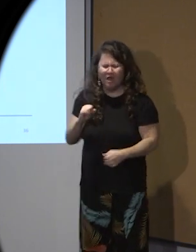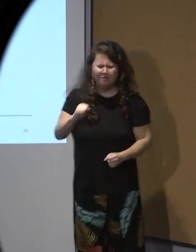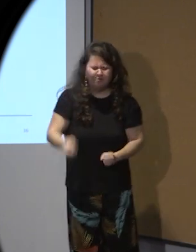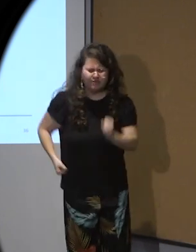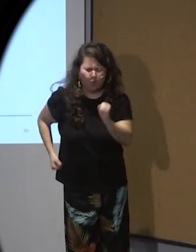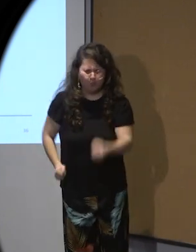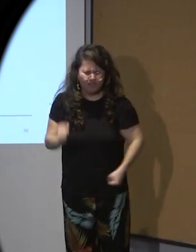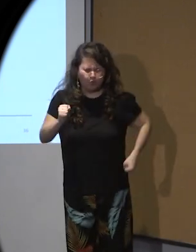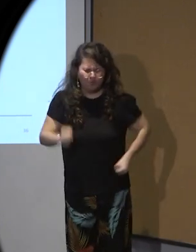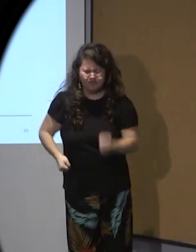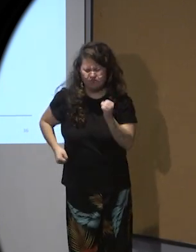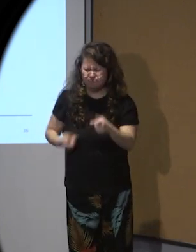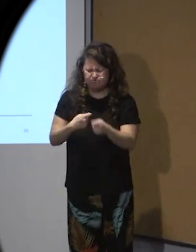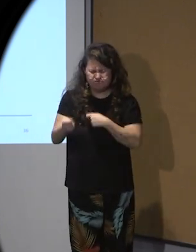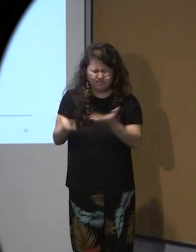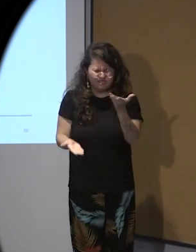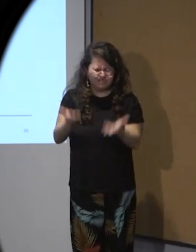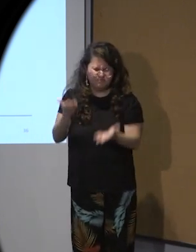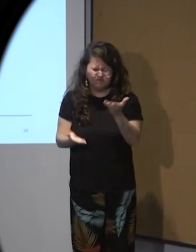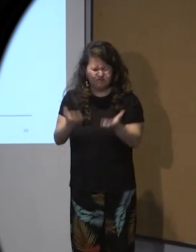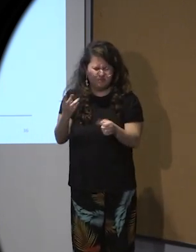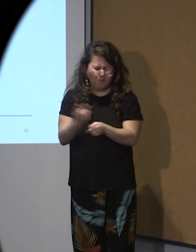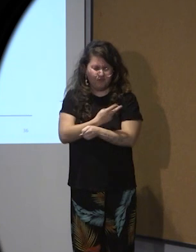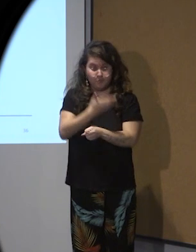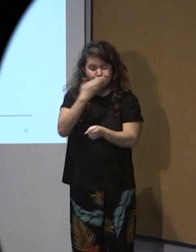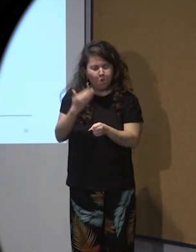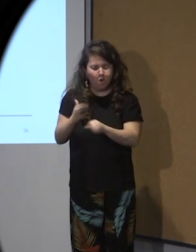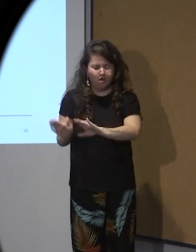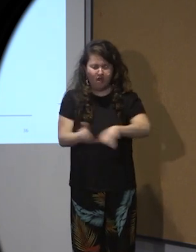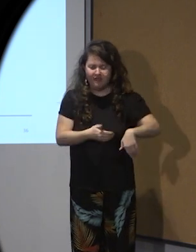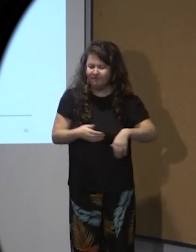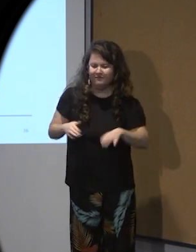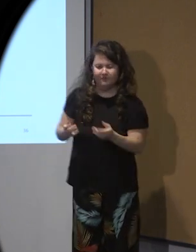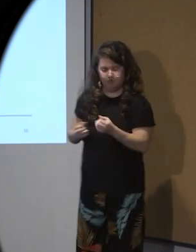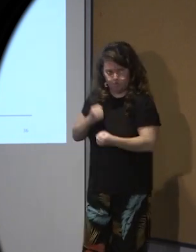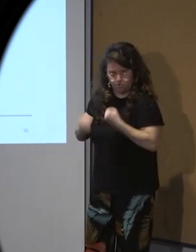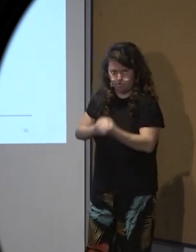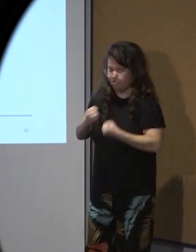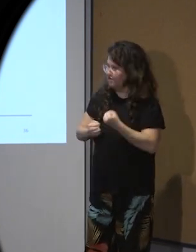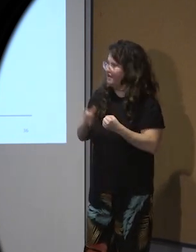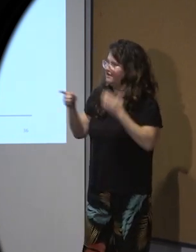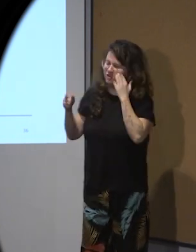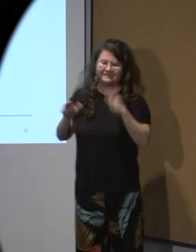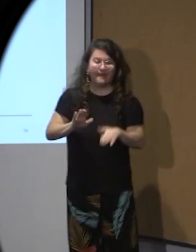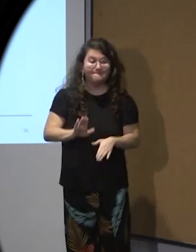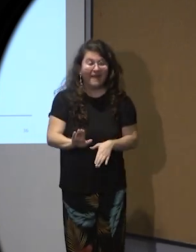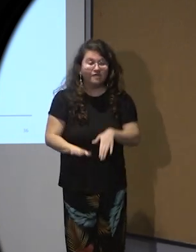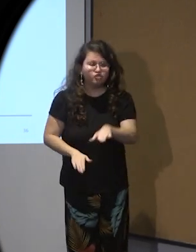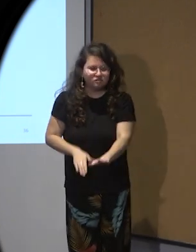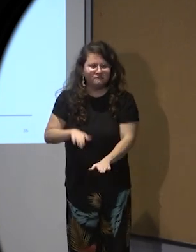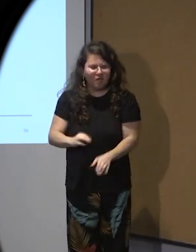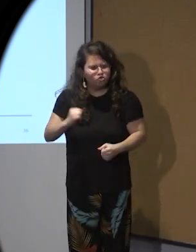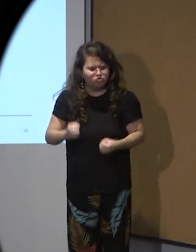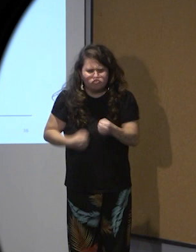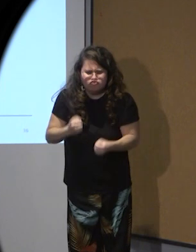ils travaillent mal leur équilibre, quelque part. Donc, c'est bien de courir sans les bâtons, des fois. Les bâtons, oui, courir, non, marcher avec les Marcher, bâtons pardon, plutôt. marcher. Mais Oui,